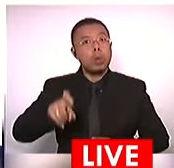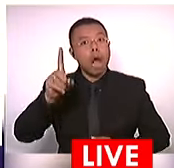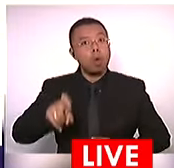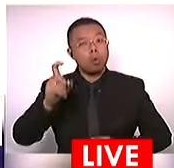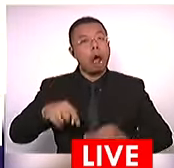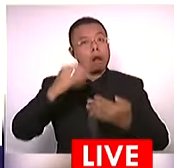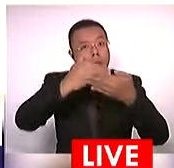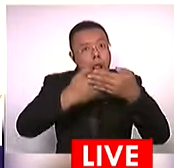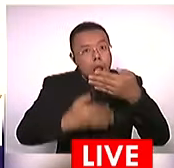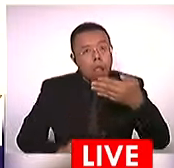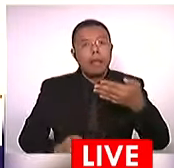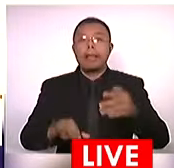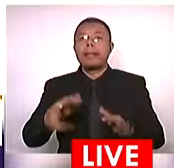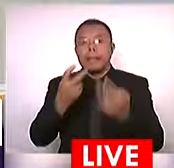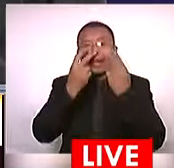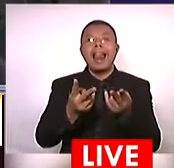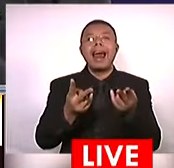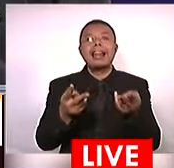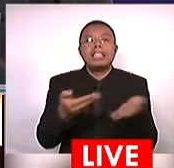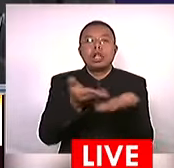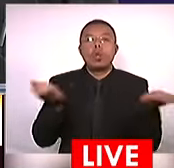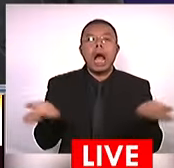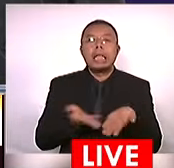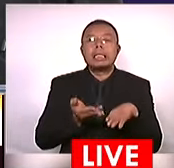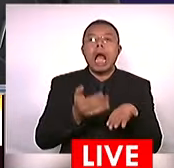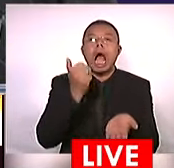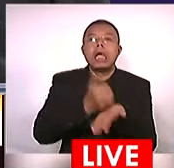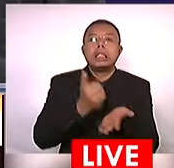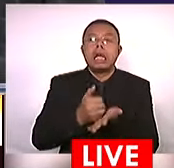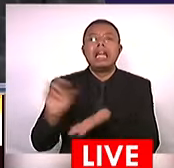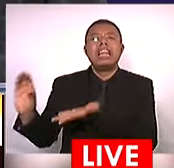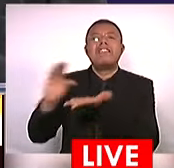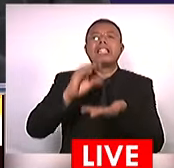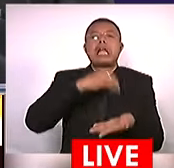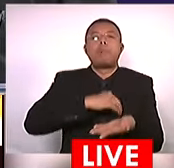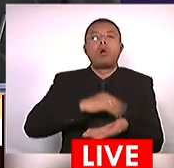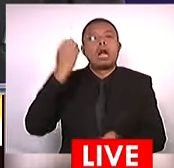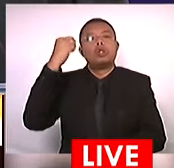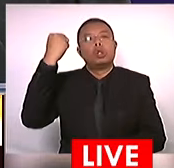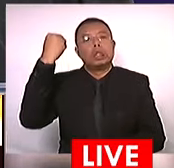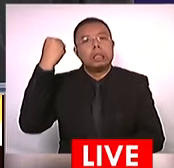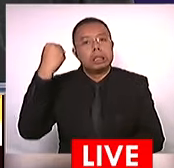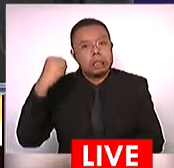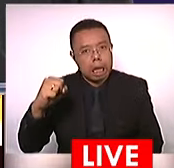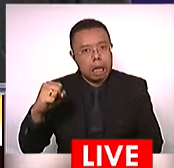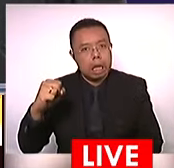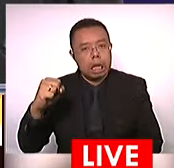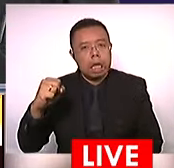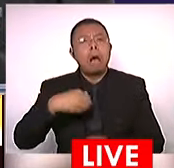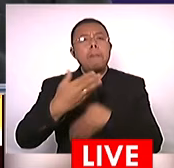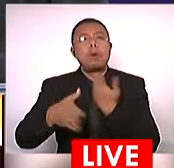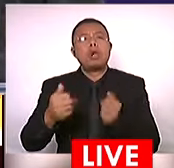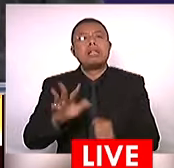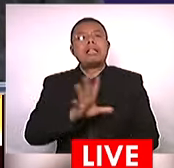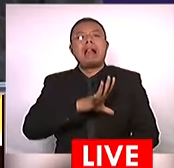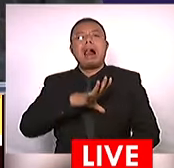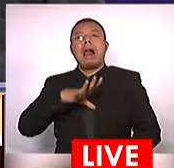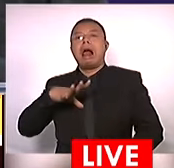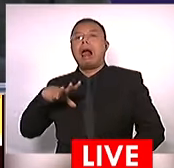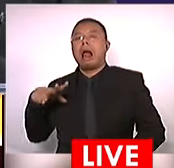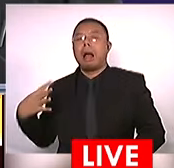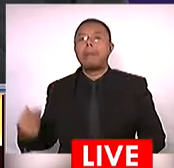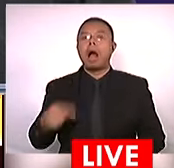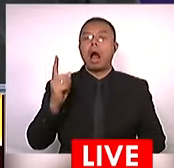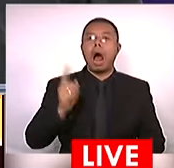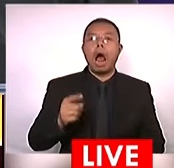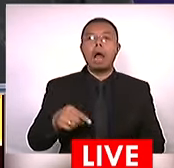begitu di lapangan Pak investasi itu sulit loh Pak prosedurnya bertele-tele